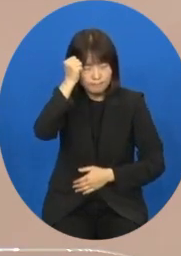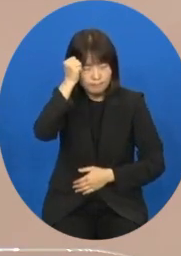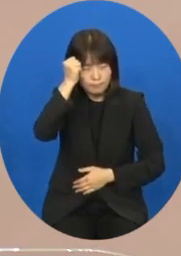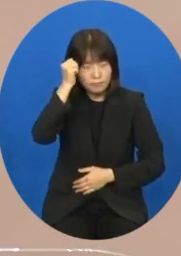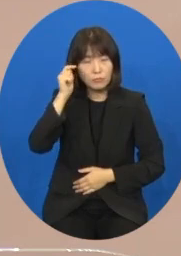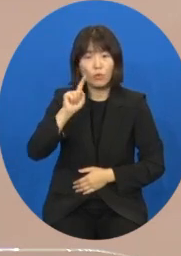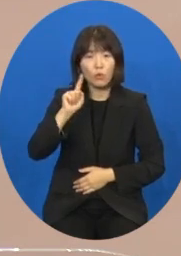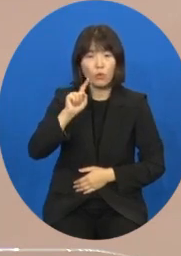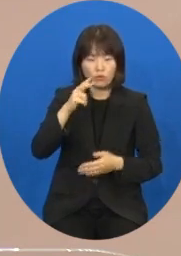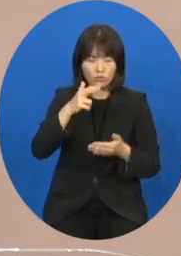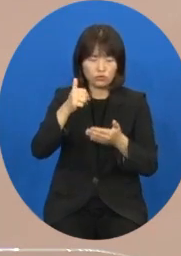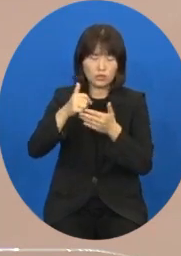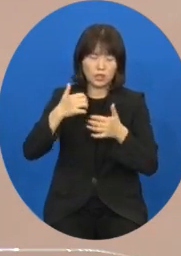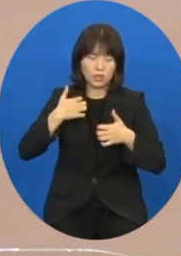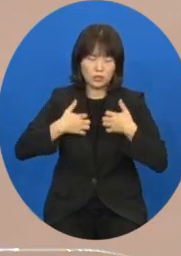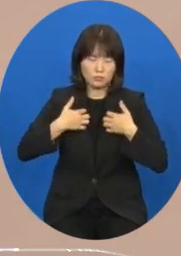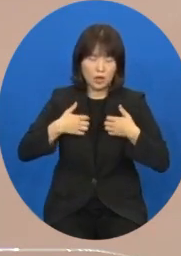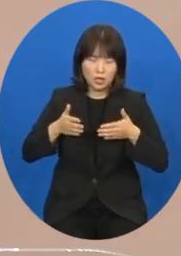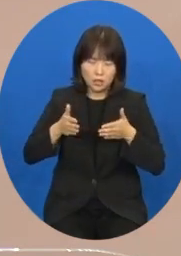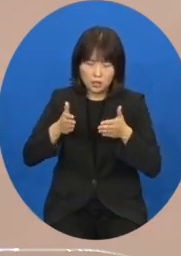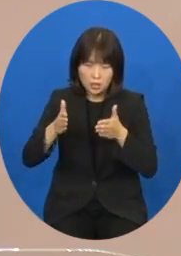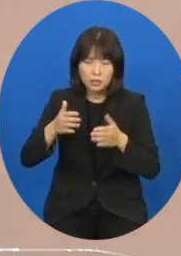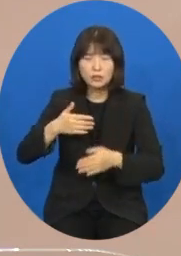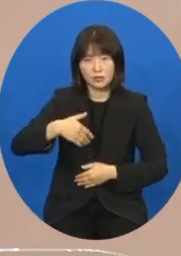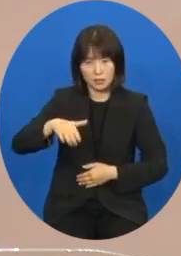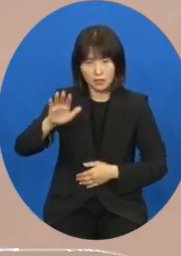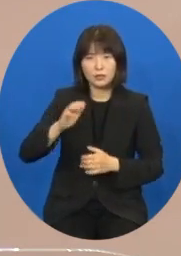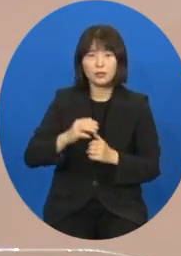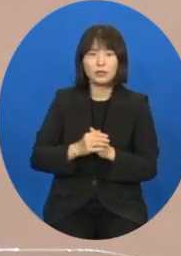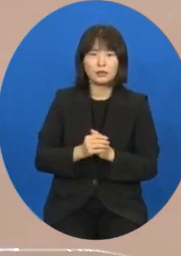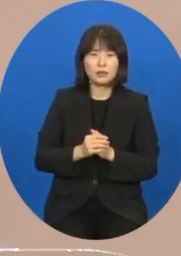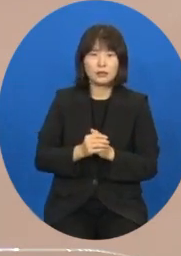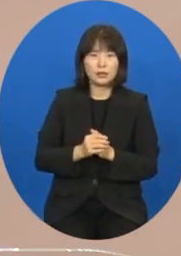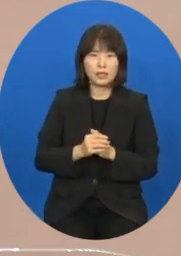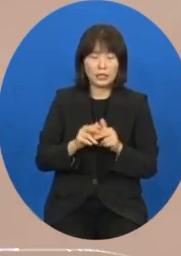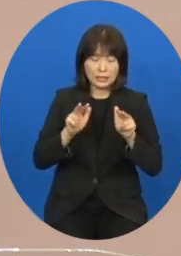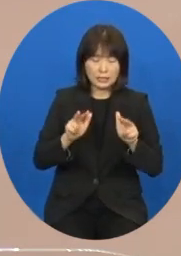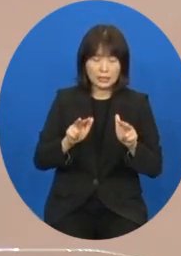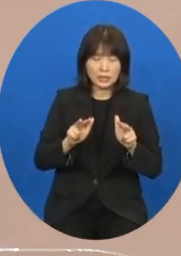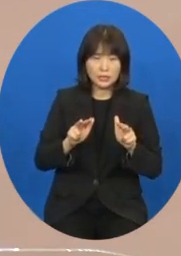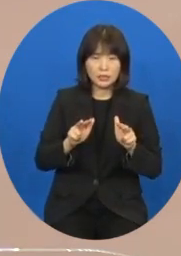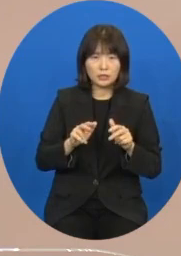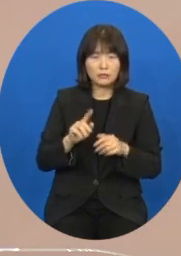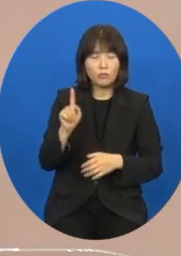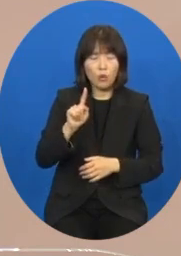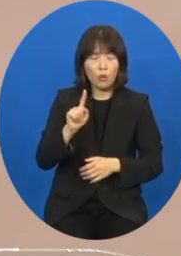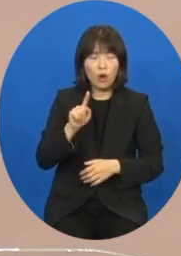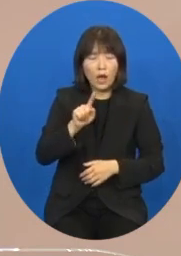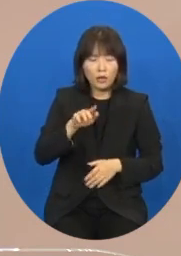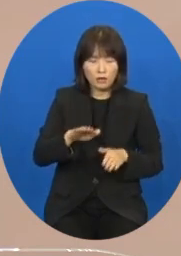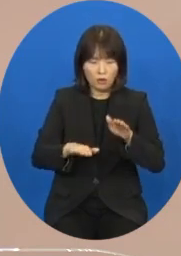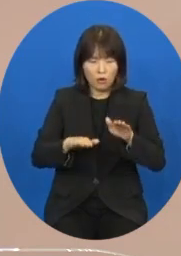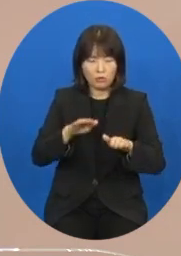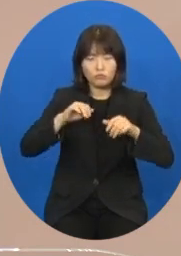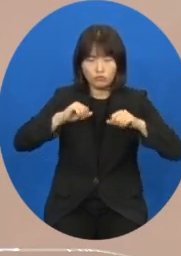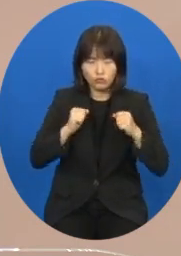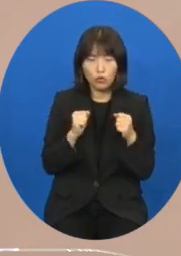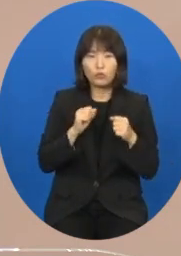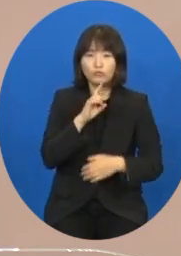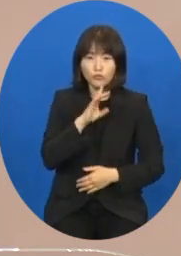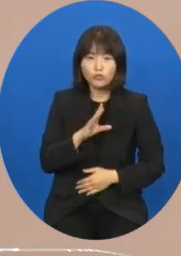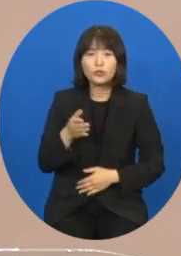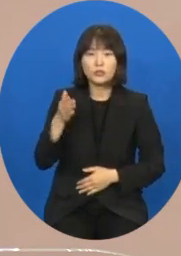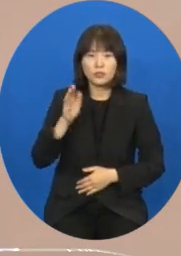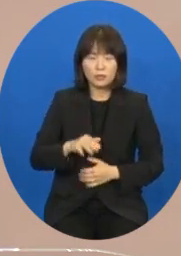가자. 주님 원하시는 길로 지금 할 수 있는 것은 그저 한 걸음 순종밖에 안 되지만